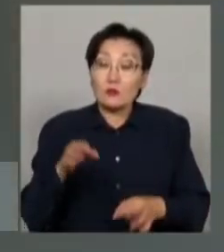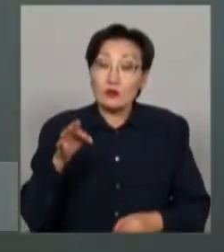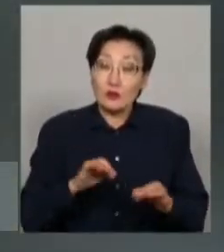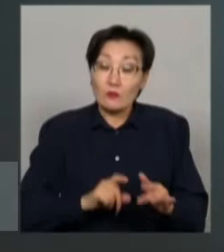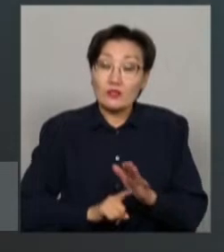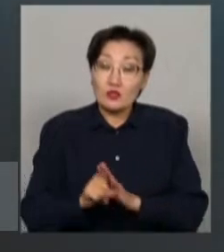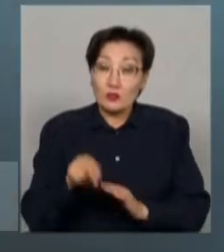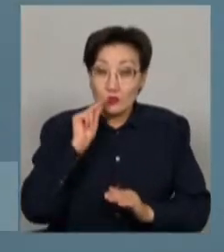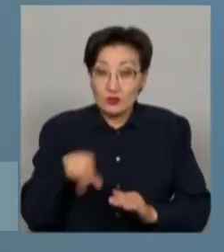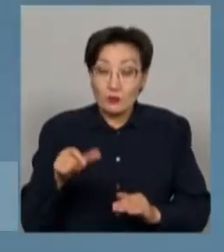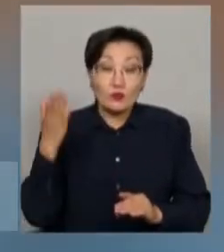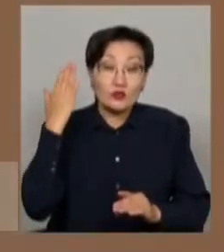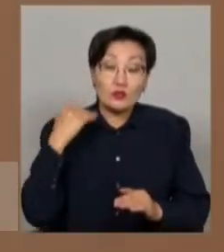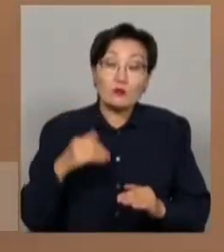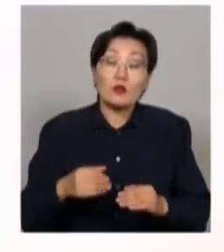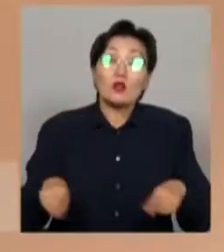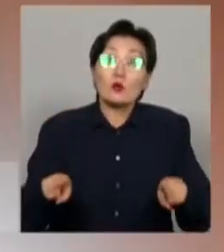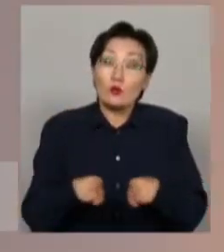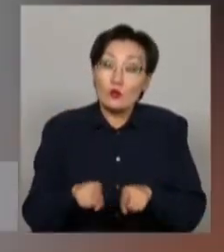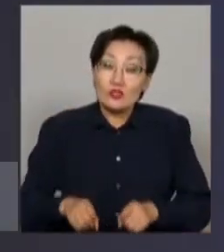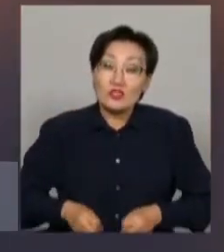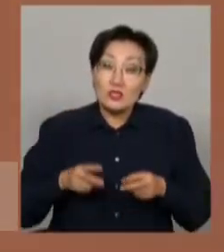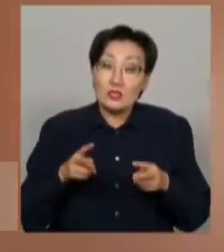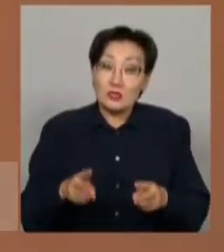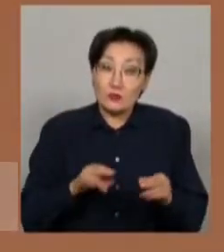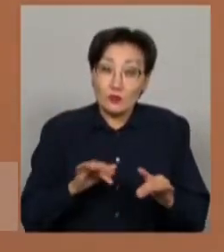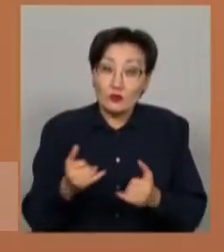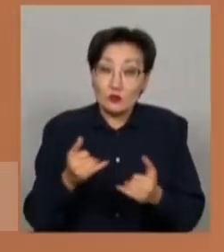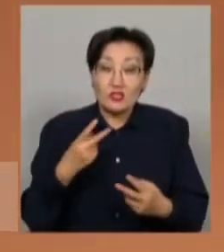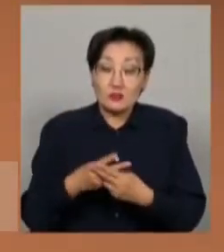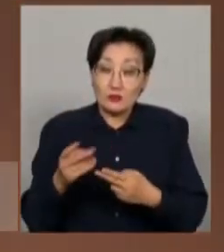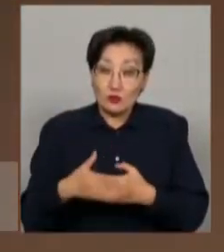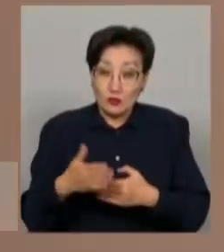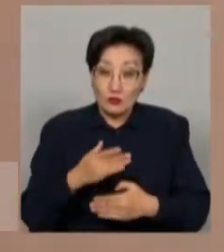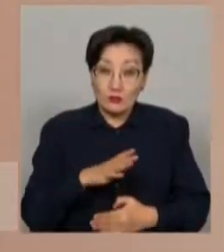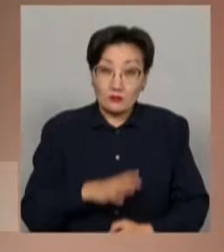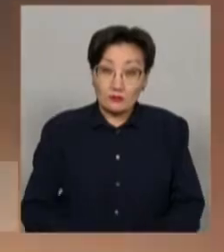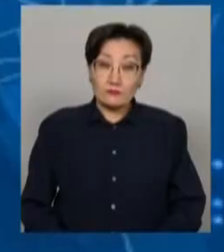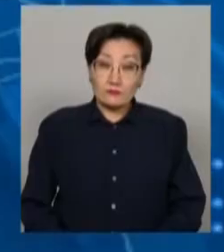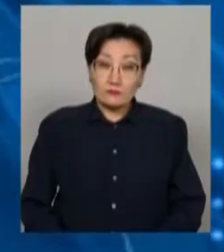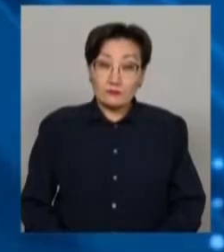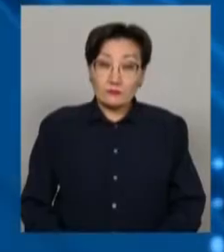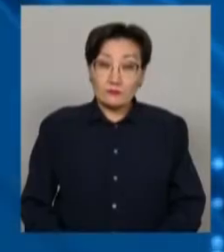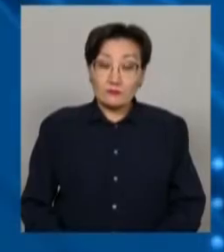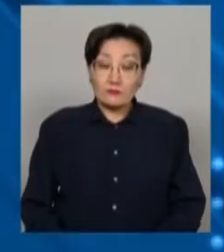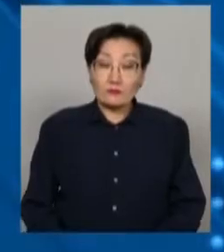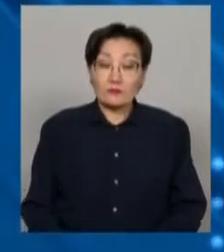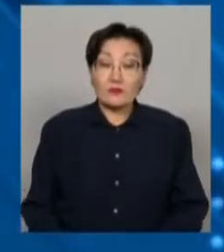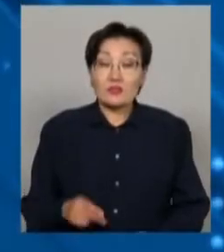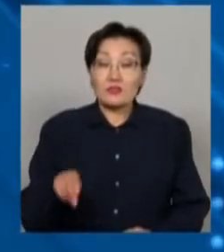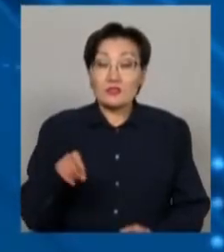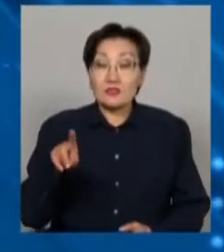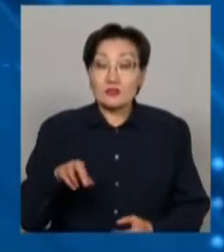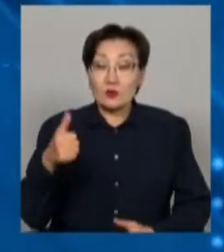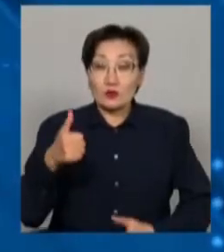қозғалды. Күдіктілер бұрында бопсалау мен бұзақылық жасаған үшін сотталған. Индонезияда